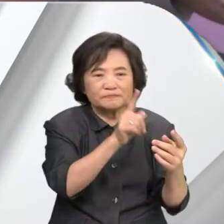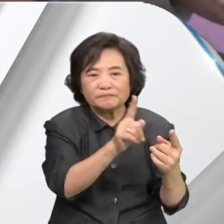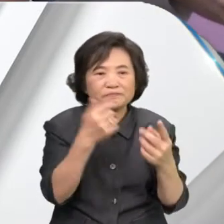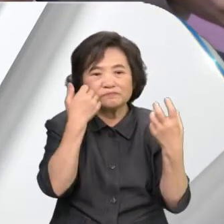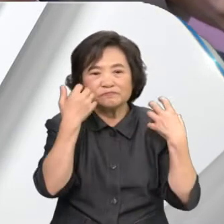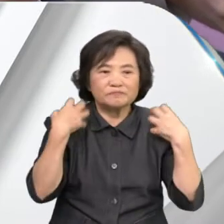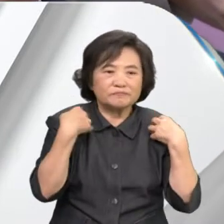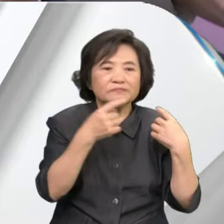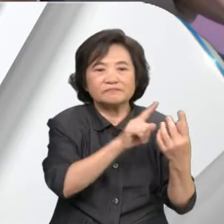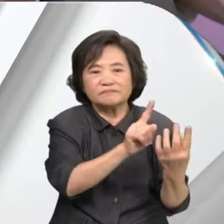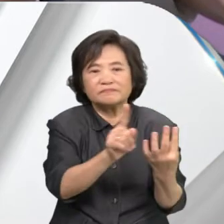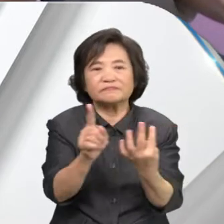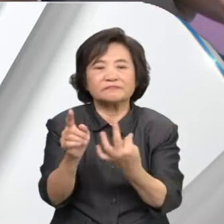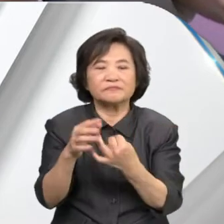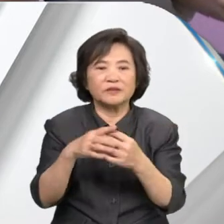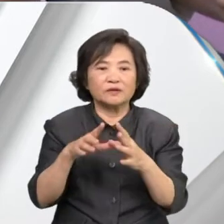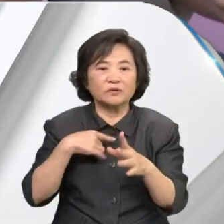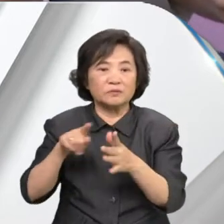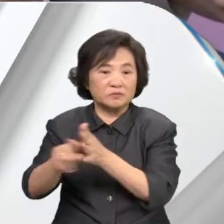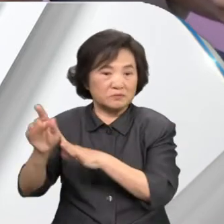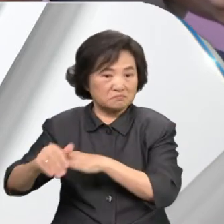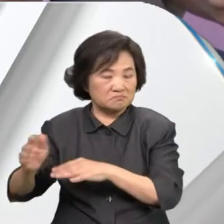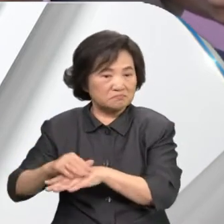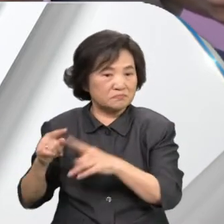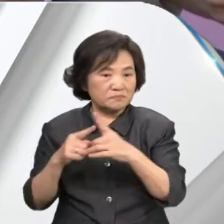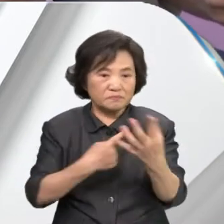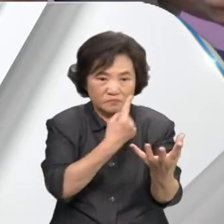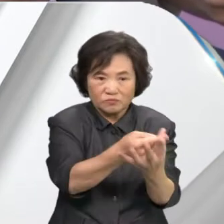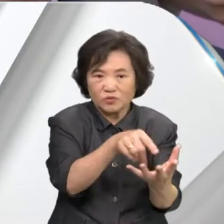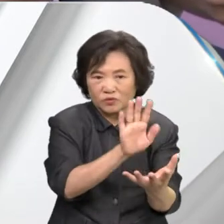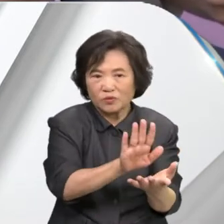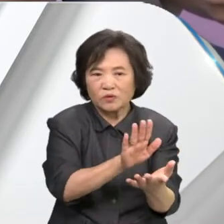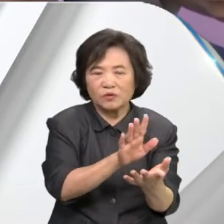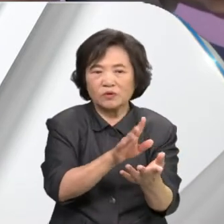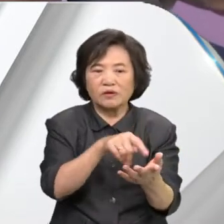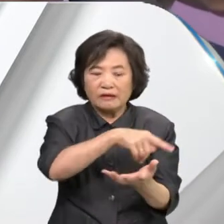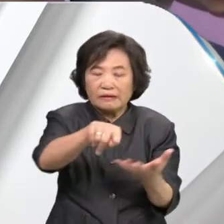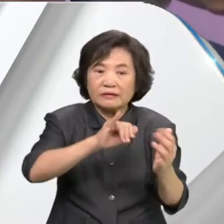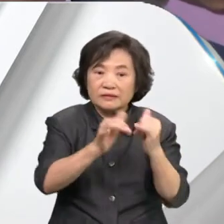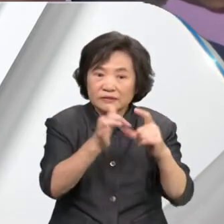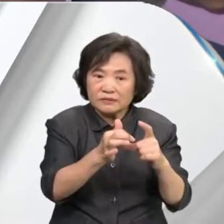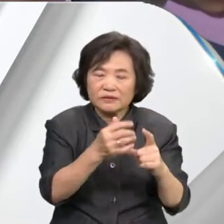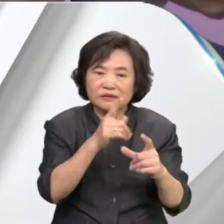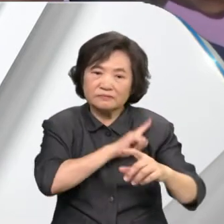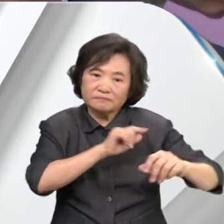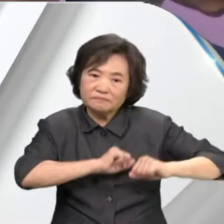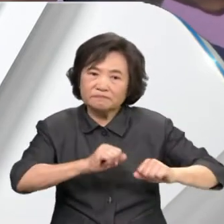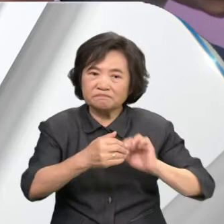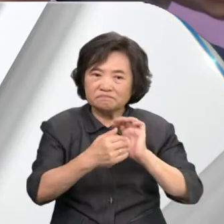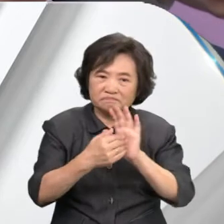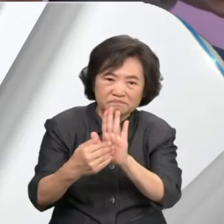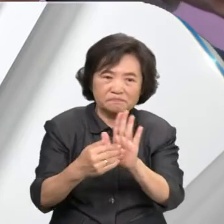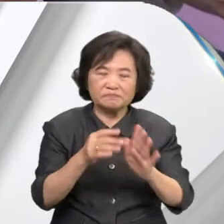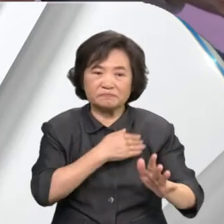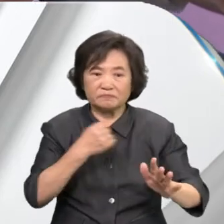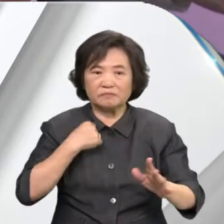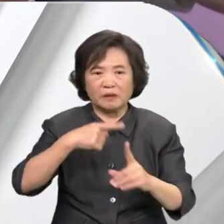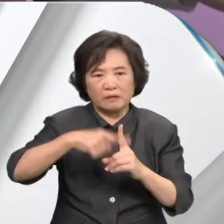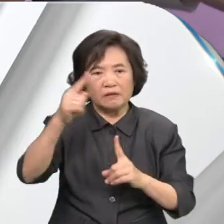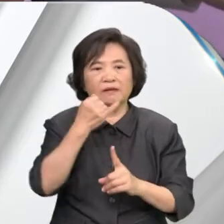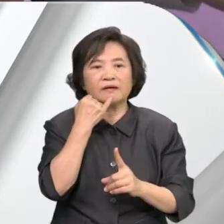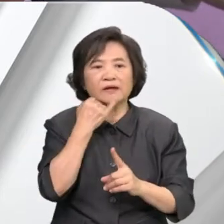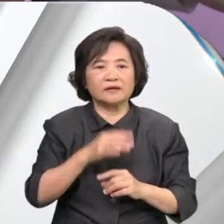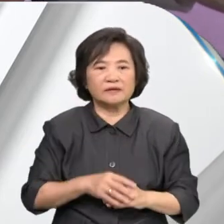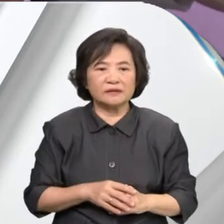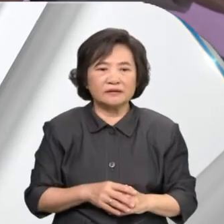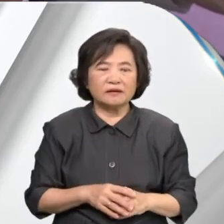们也参与，我们让我们的土石流防灾专员参与其中，让他们这个社区里面的自主的能力能够提升，